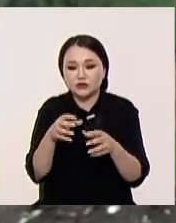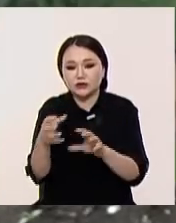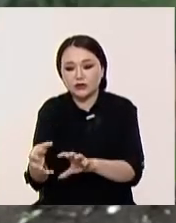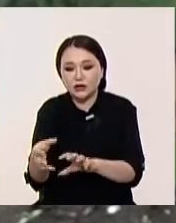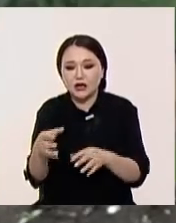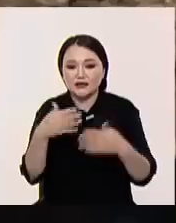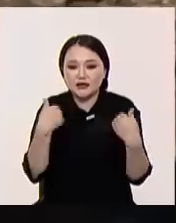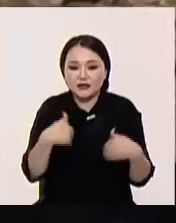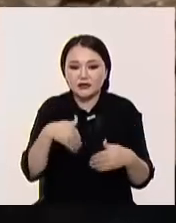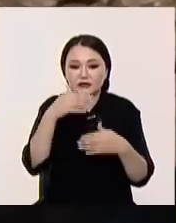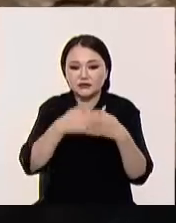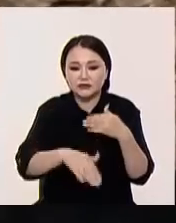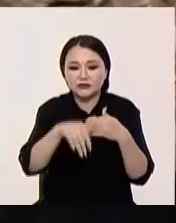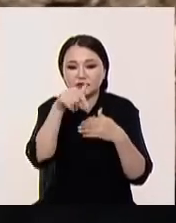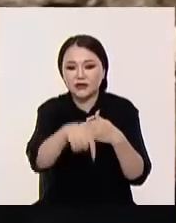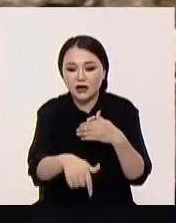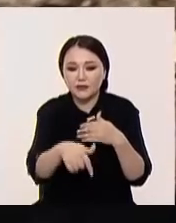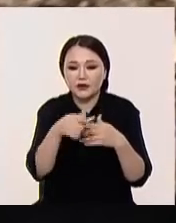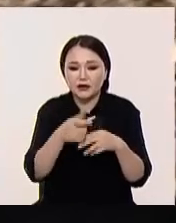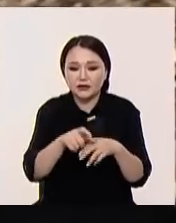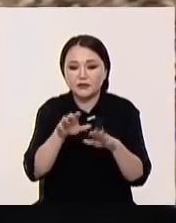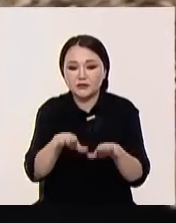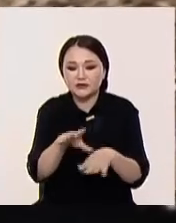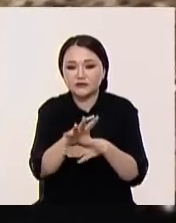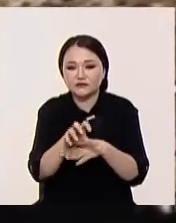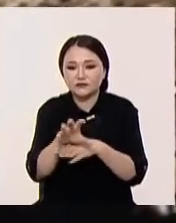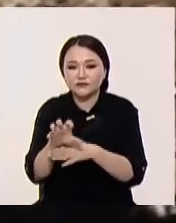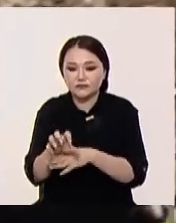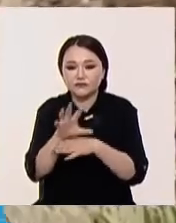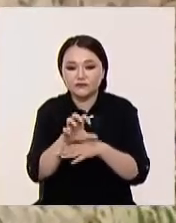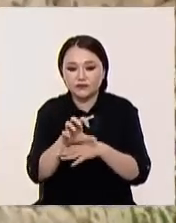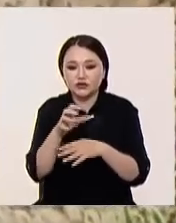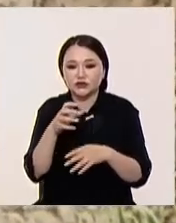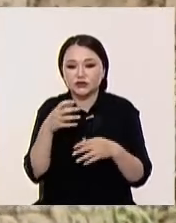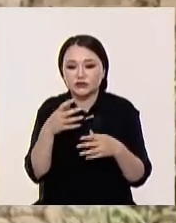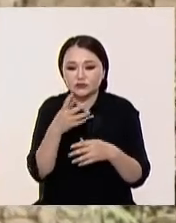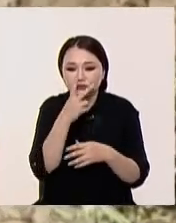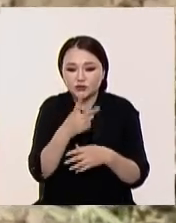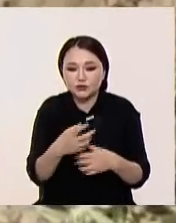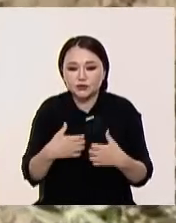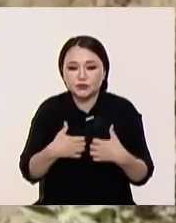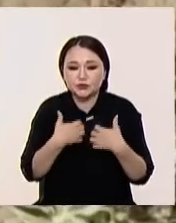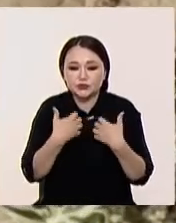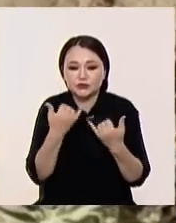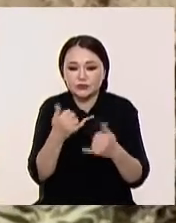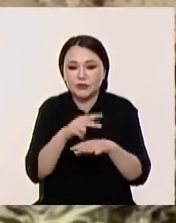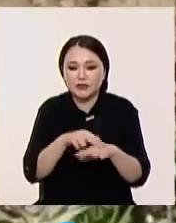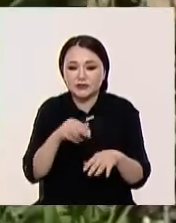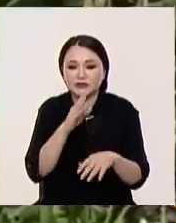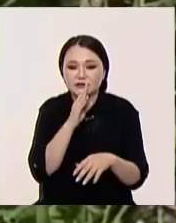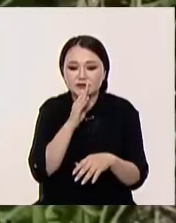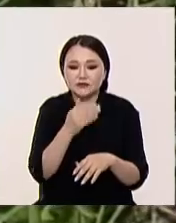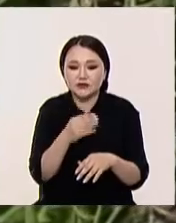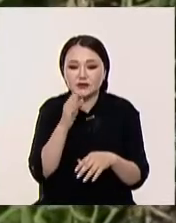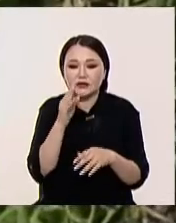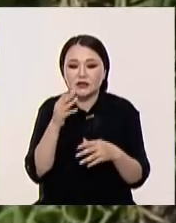денеси төмөндө жатыр экен. Бул окуя орнунан түшүрүлгөн кадрлар, сүрөттөр адам шошорлук. Ал бүгүн полицейлер кыз баланын анасын